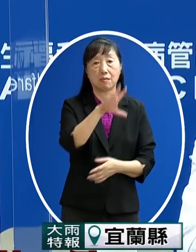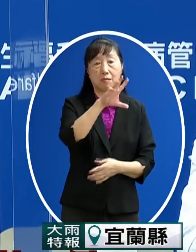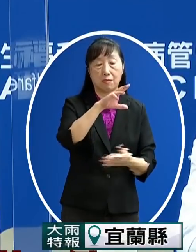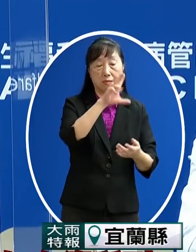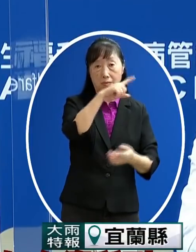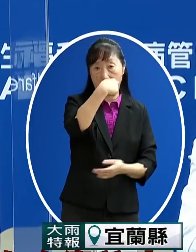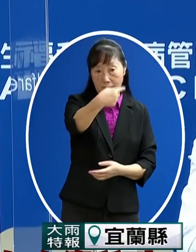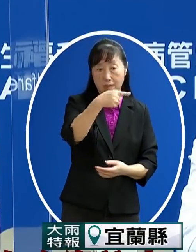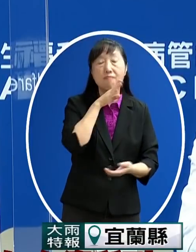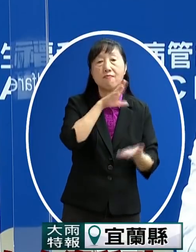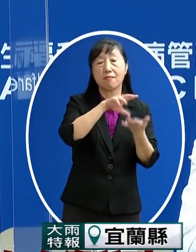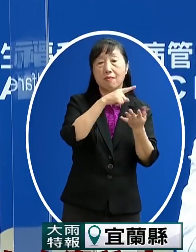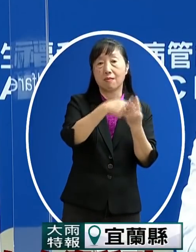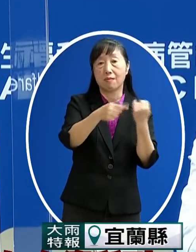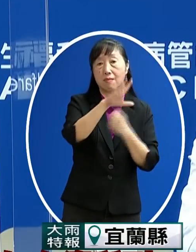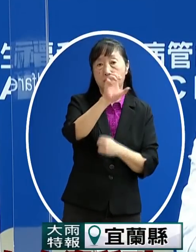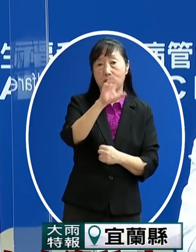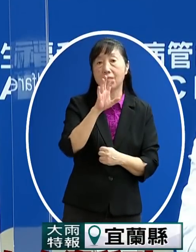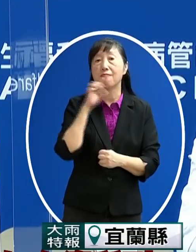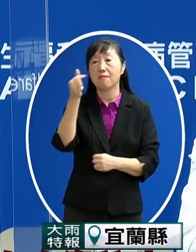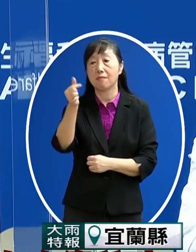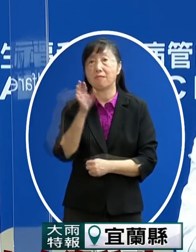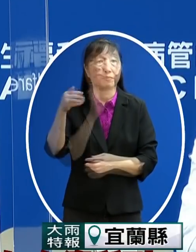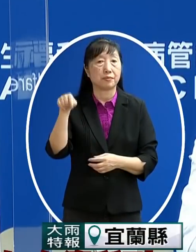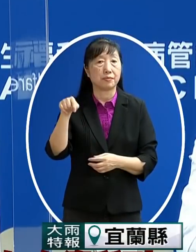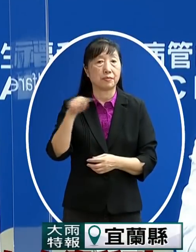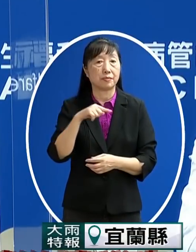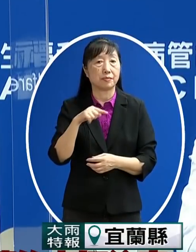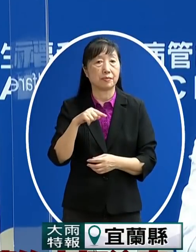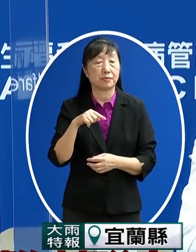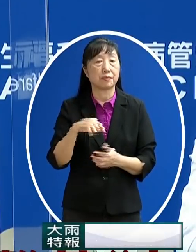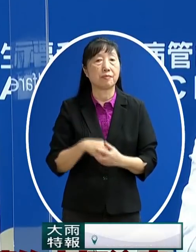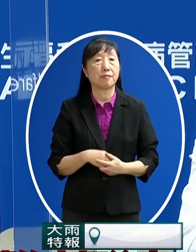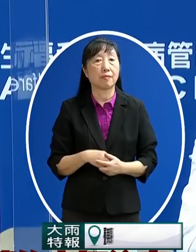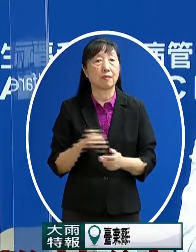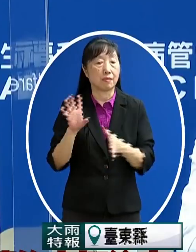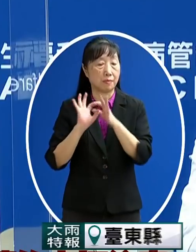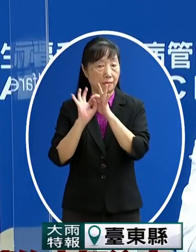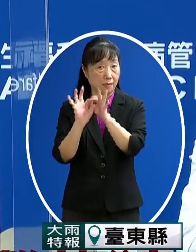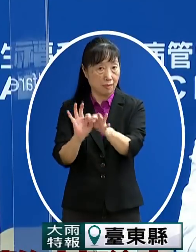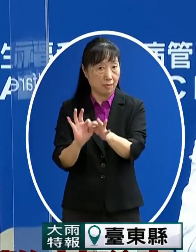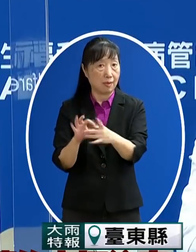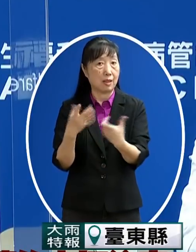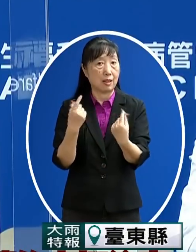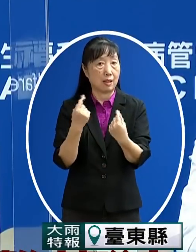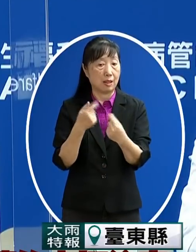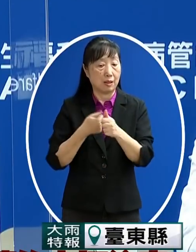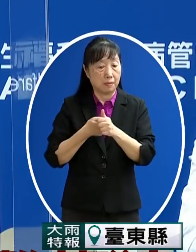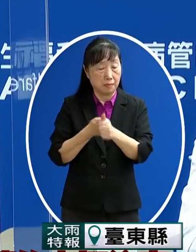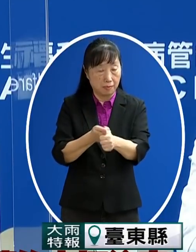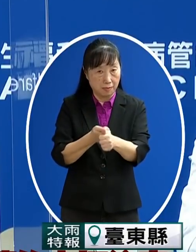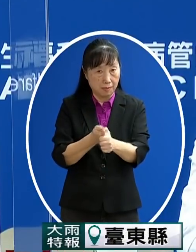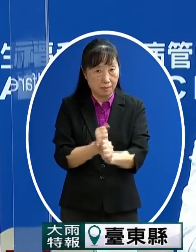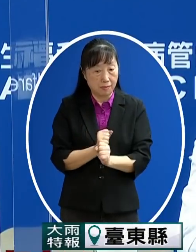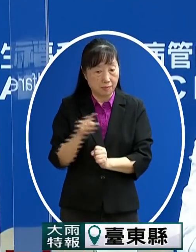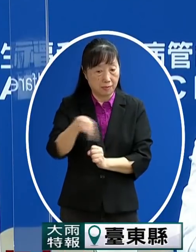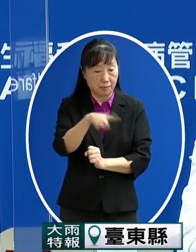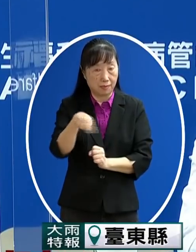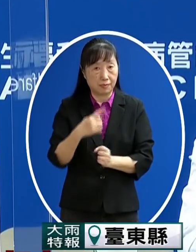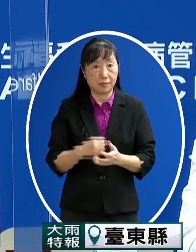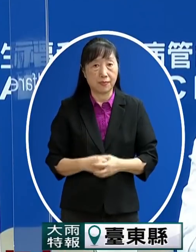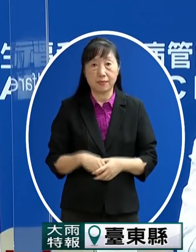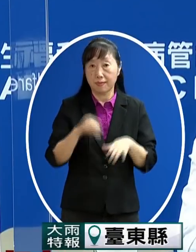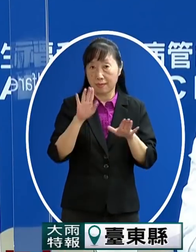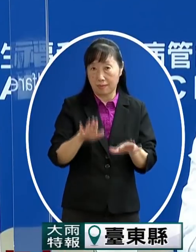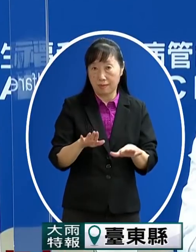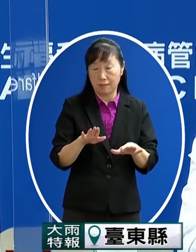88例，那阳性的个案就是在这边哈，如右边所列，这样子他们持续还是要持续的密切的注意中哈。那看